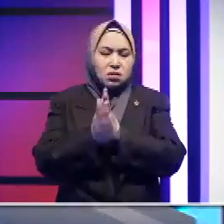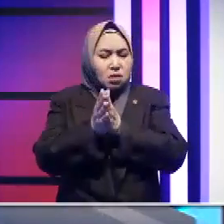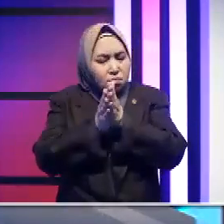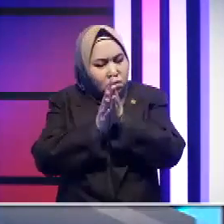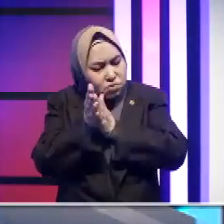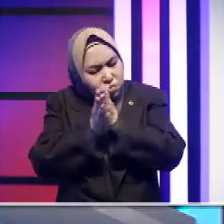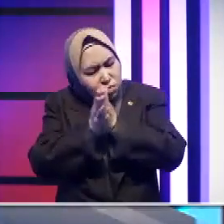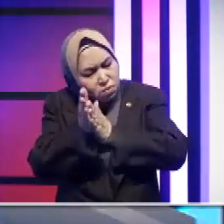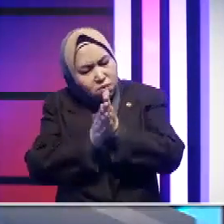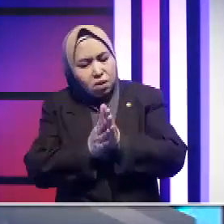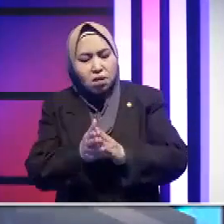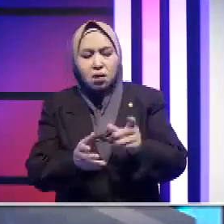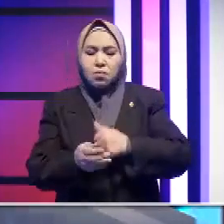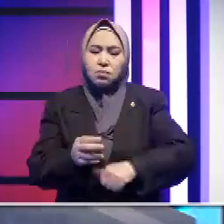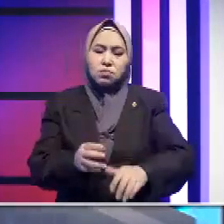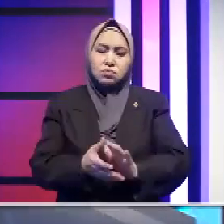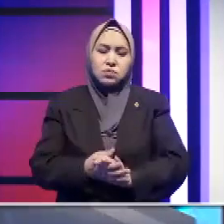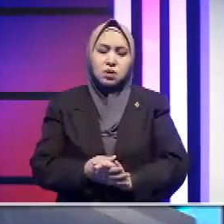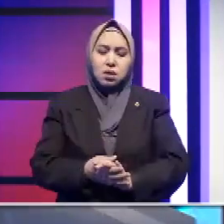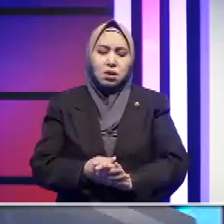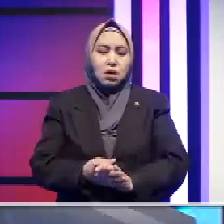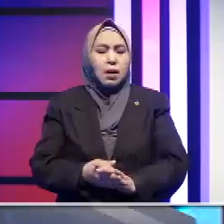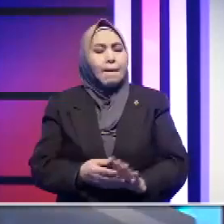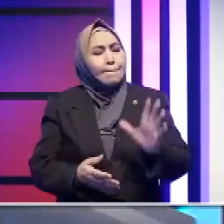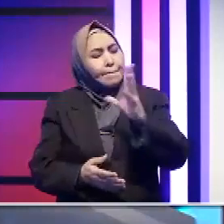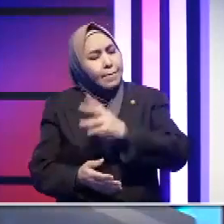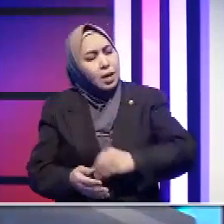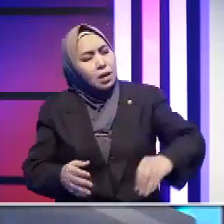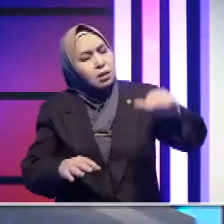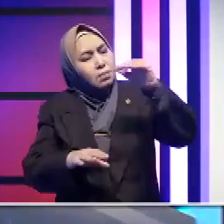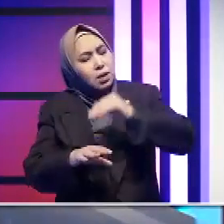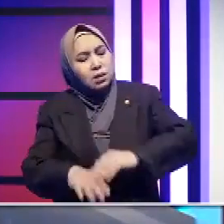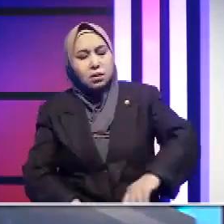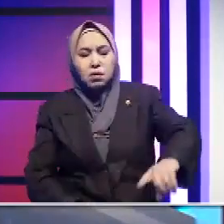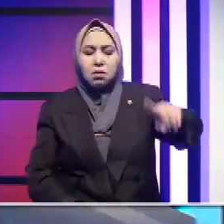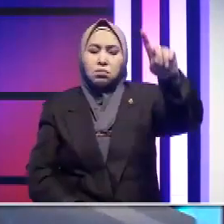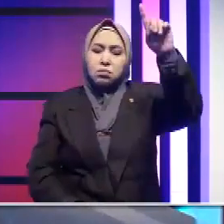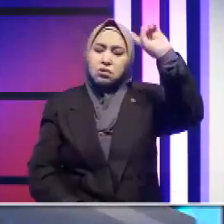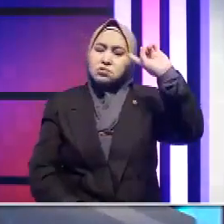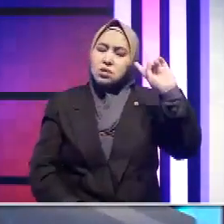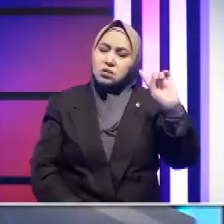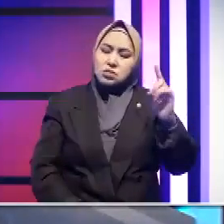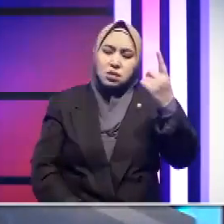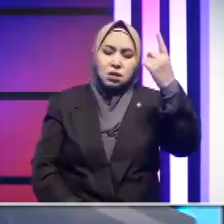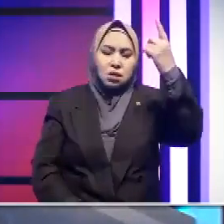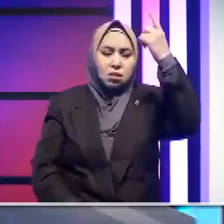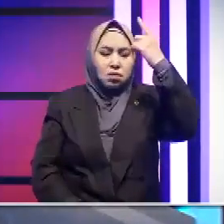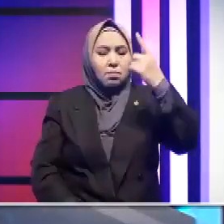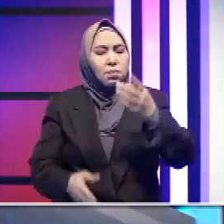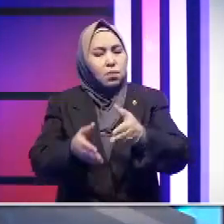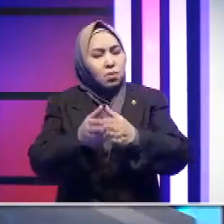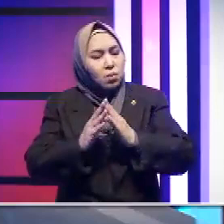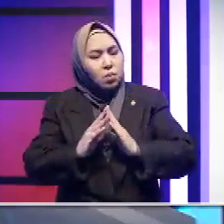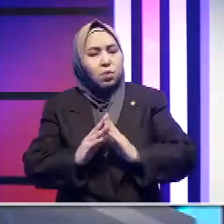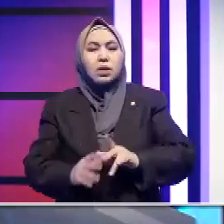epouto folder I will arobi kau Salwa Beb